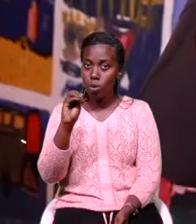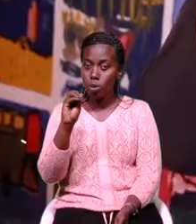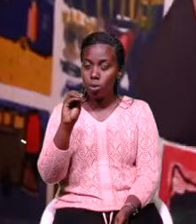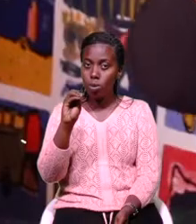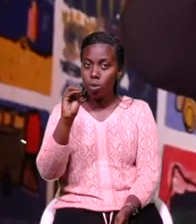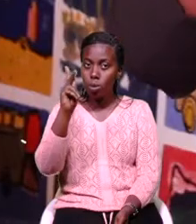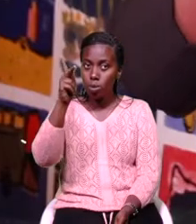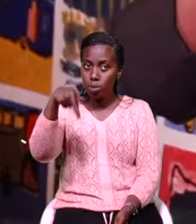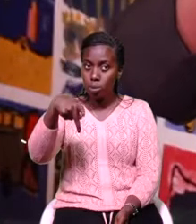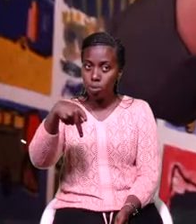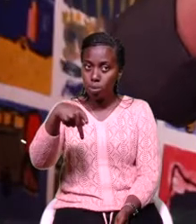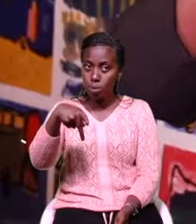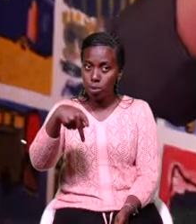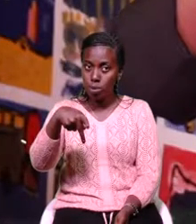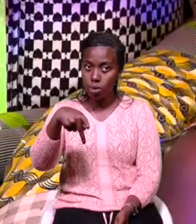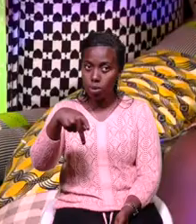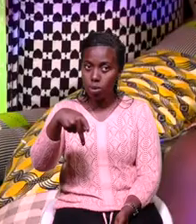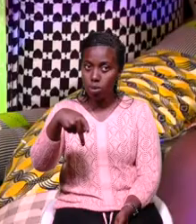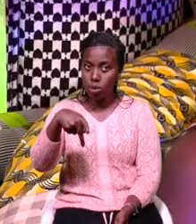P,